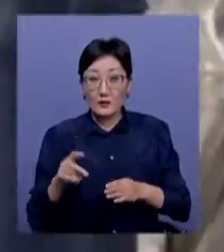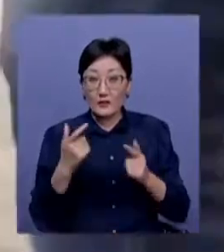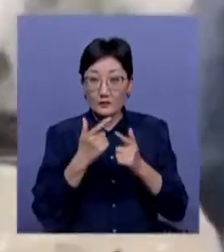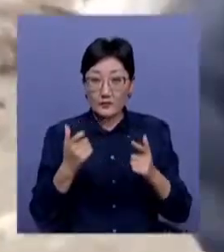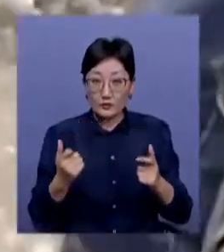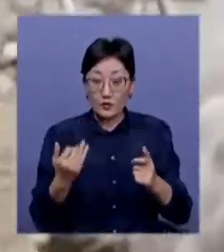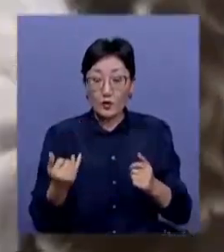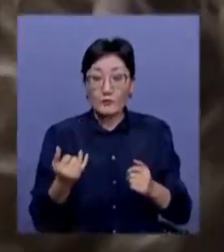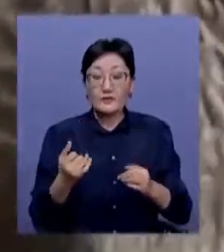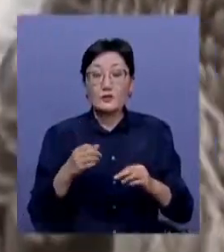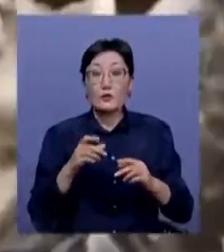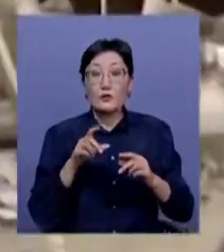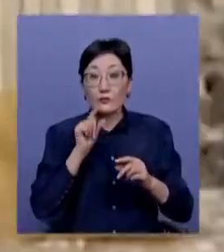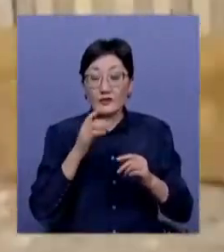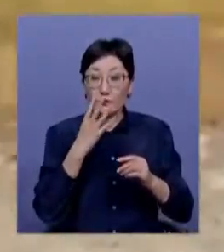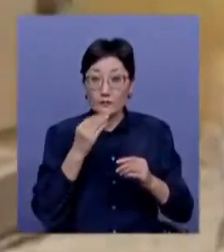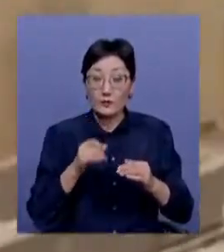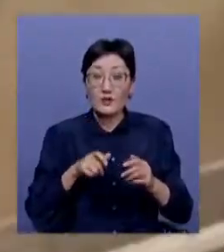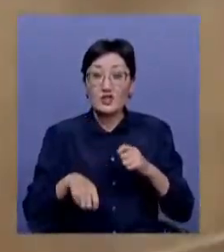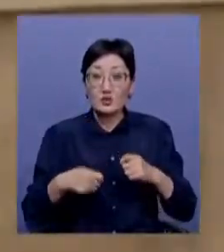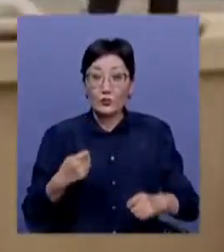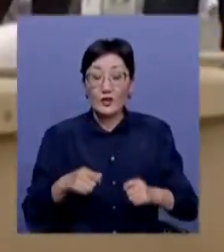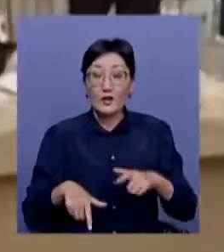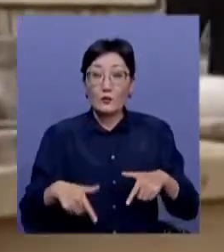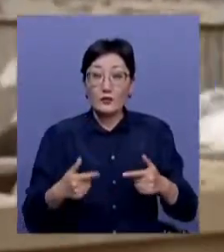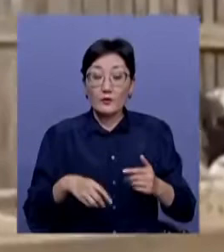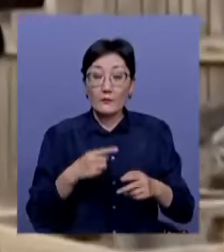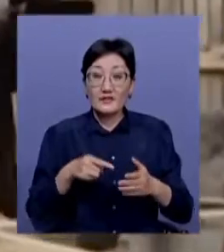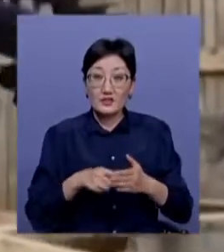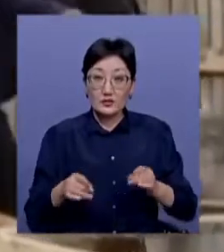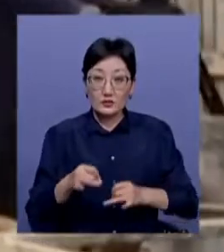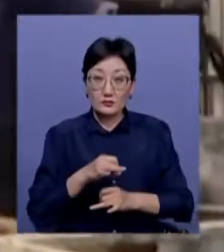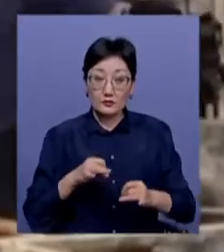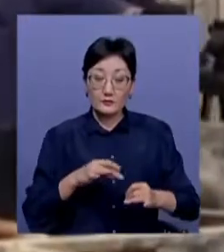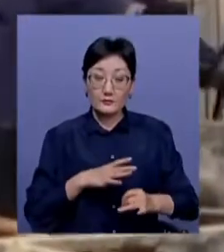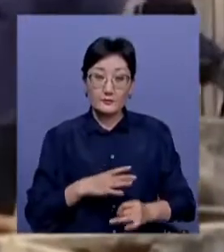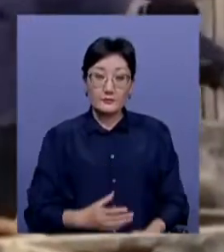мәлімдеді. Сонымен қатар ол құс тұмауынан келген шығынды өтеу мәселесіне тоқталды.